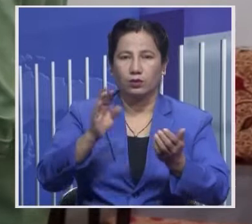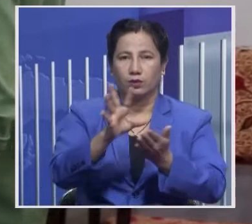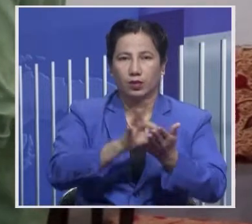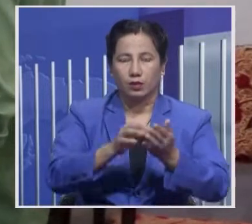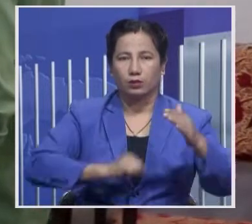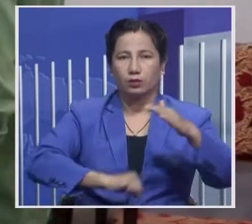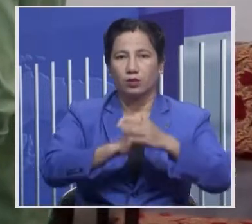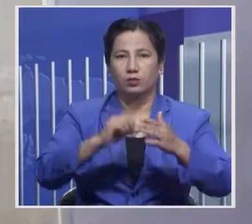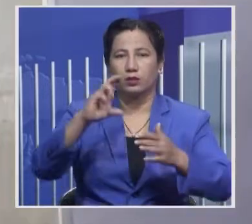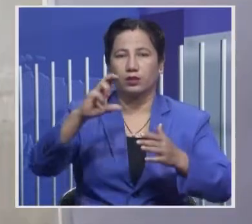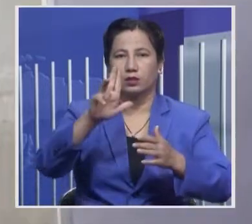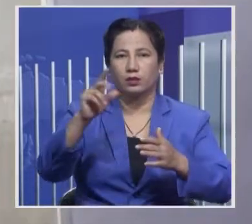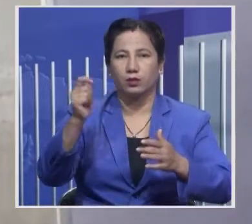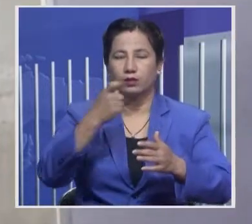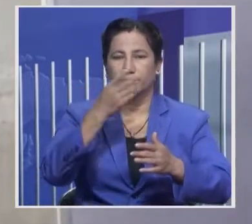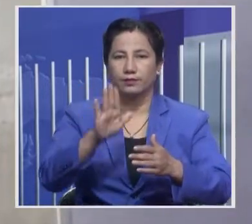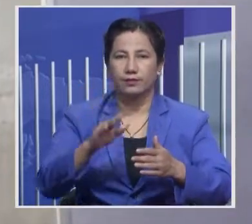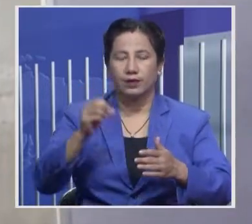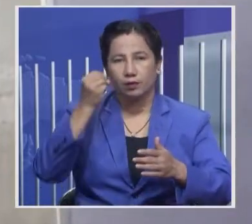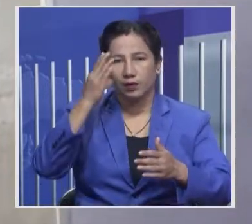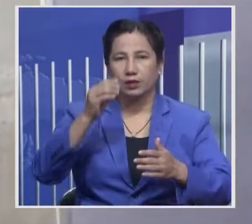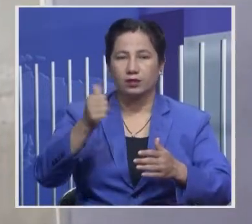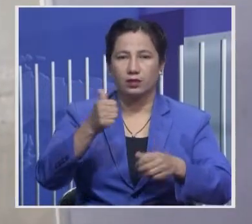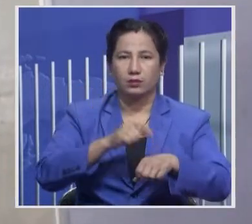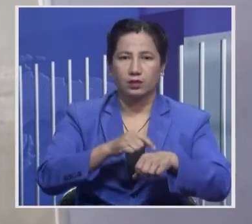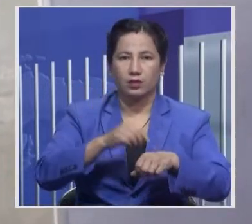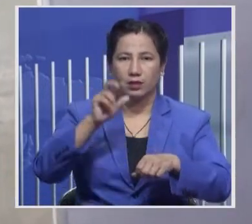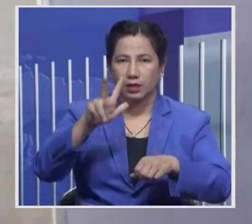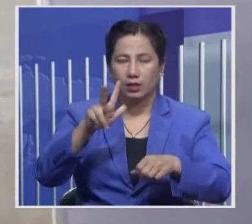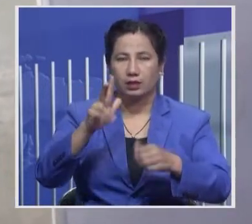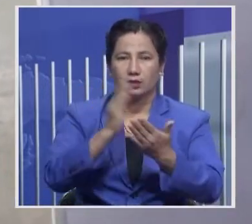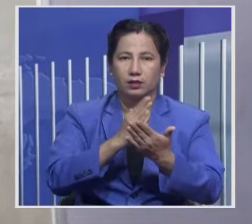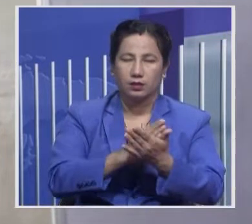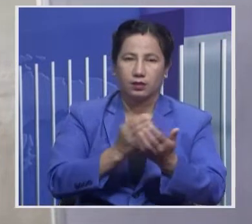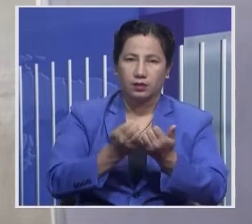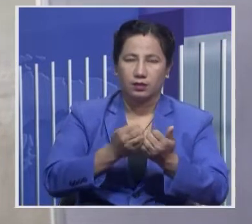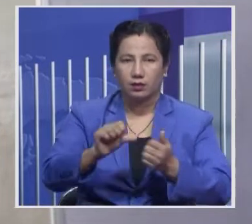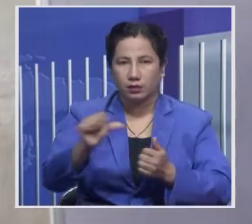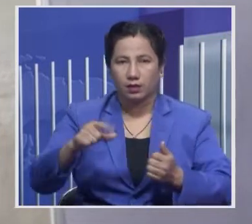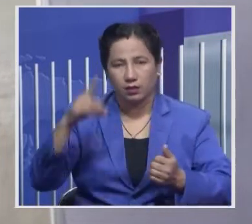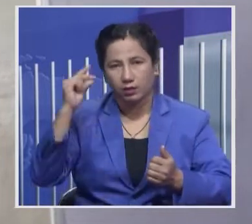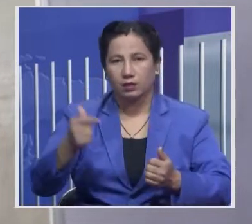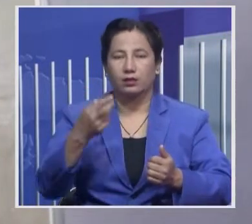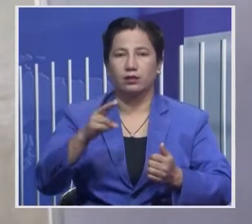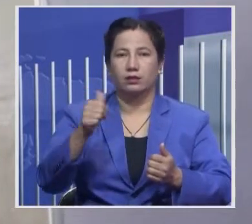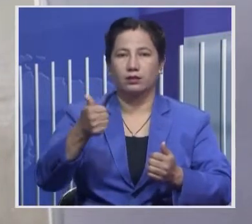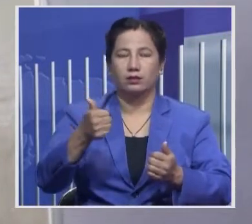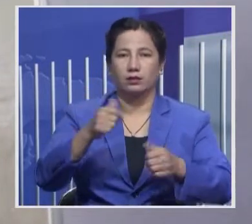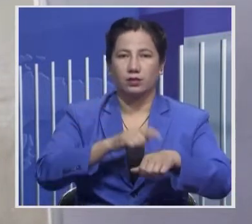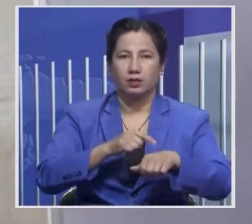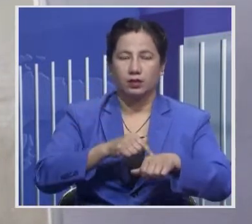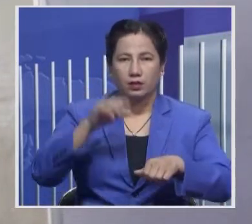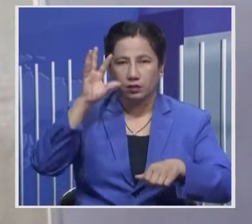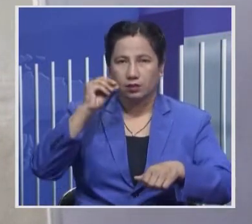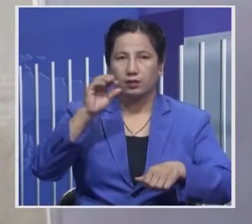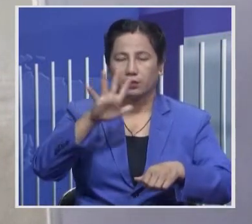दीपक खड्काले बताउनुभयो। बिहान 6 हामीले 8 कार्यक्रम राखेको थियो। जनताहरू चाहिँ अलि चाँडो आएर 6 जे होस् हामी